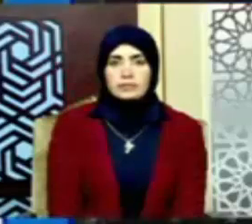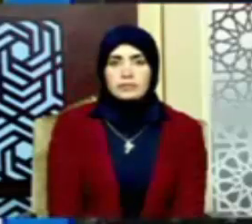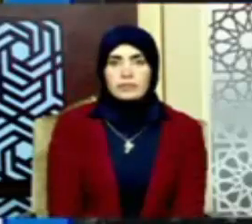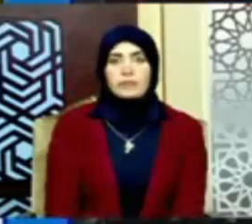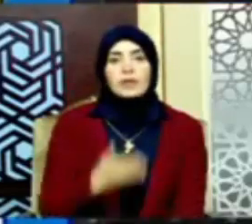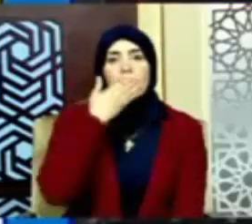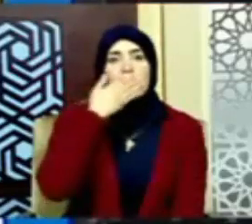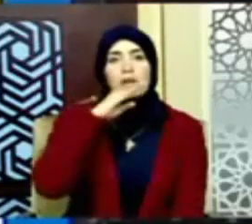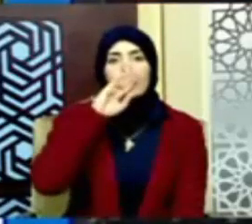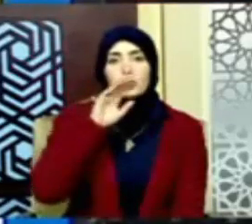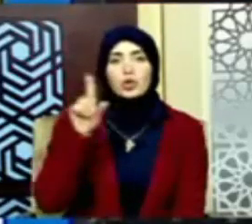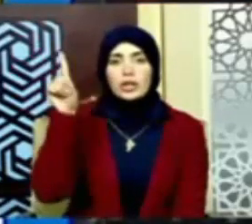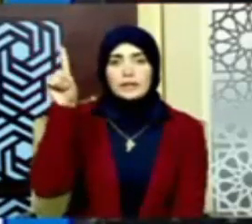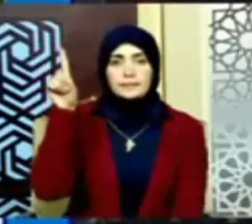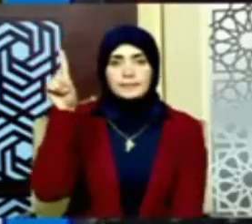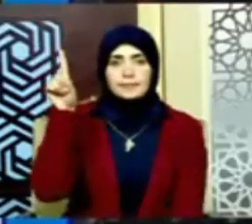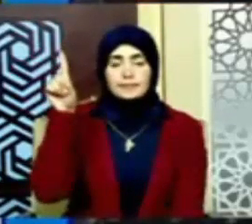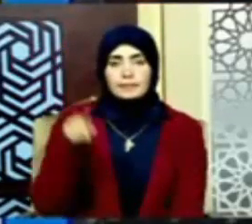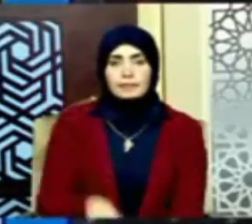الحمد لله،